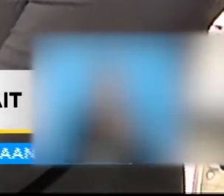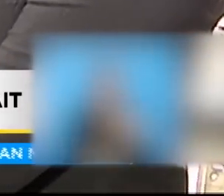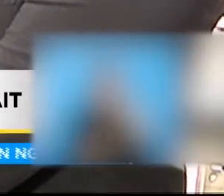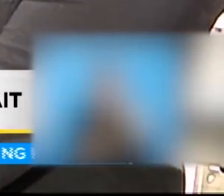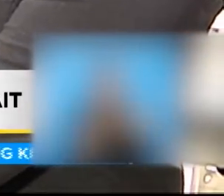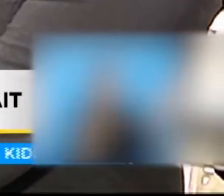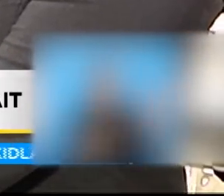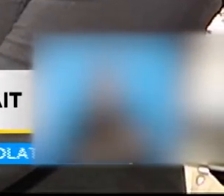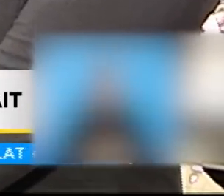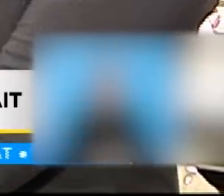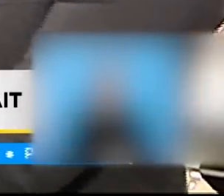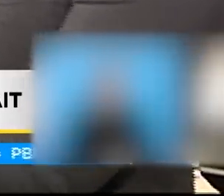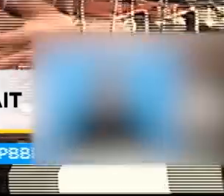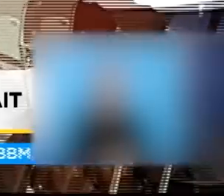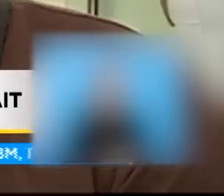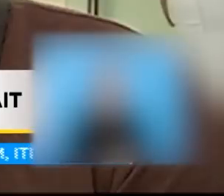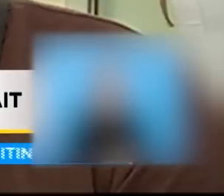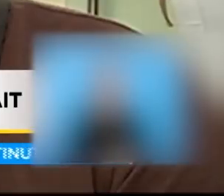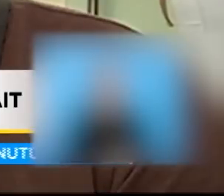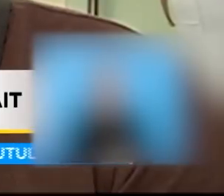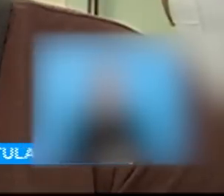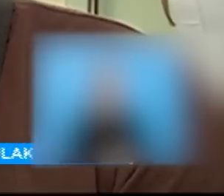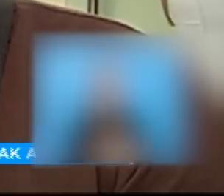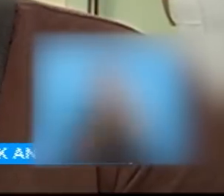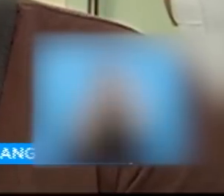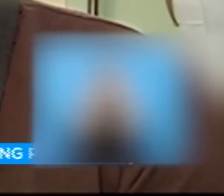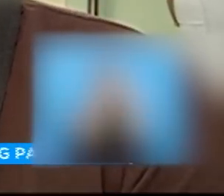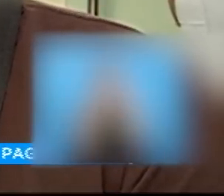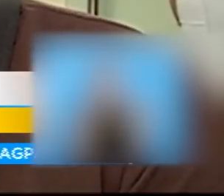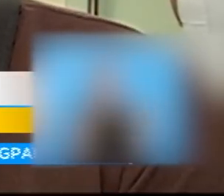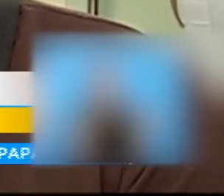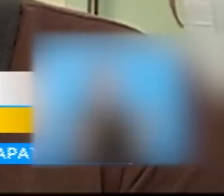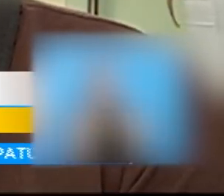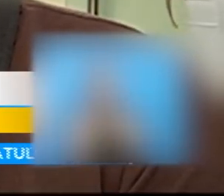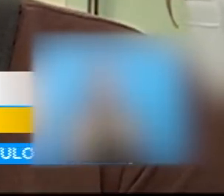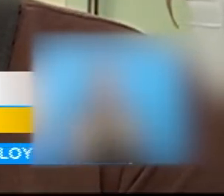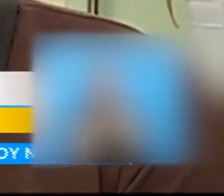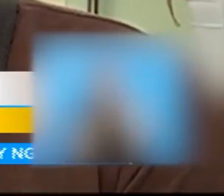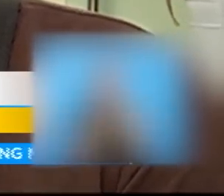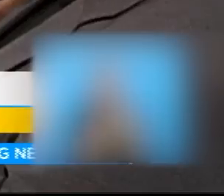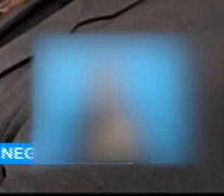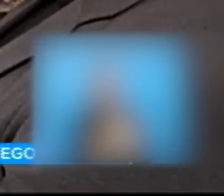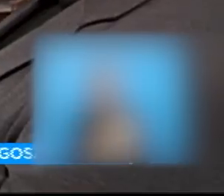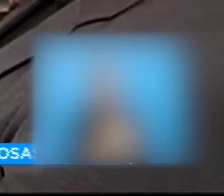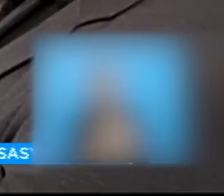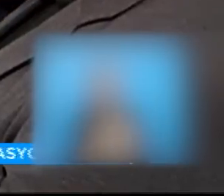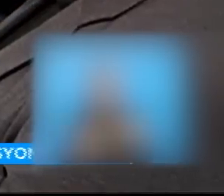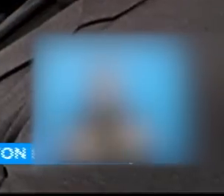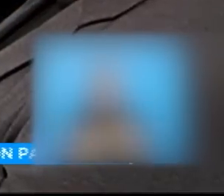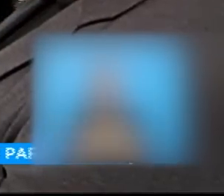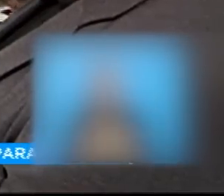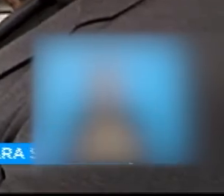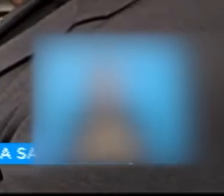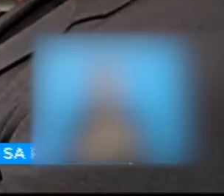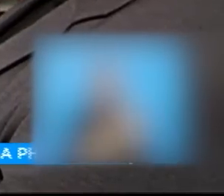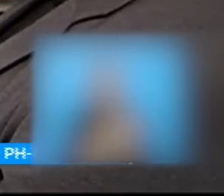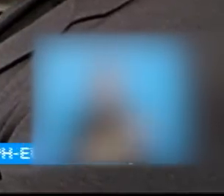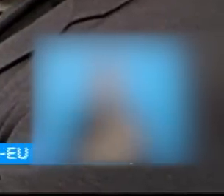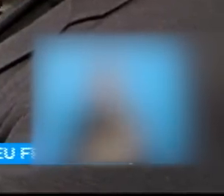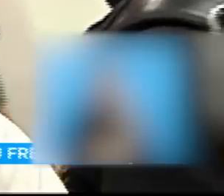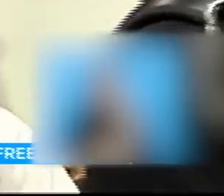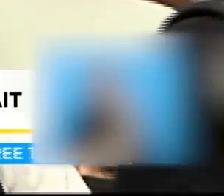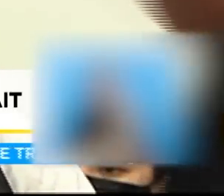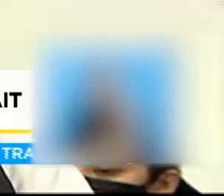sa wala. Ganun ko lang yung isip mo nun kung saan ako magtatrabaho dito. Yan din ang sinabi ni Raf